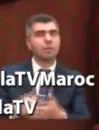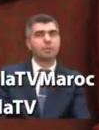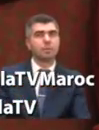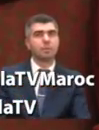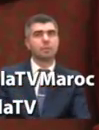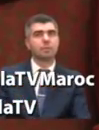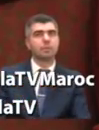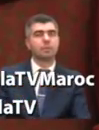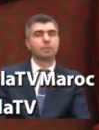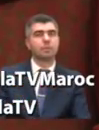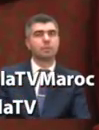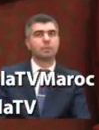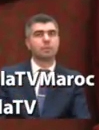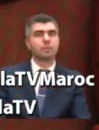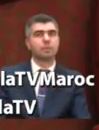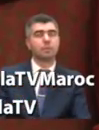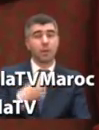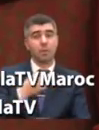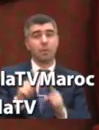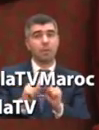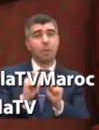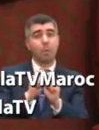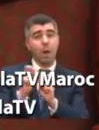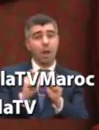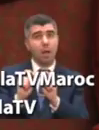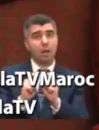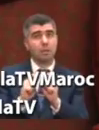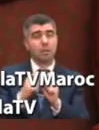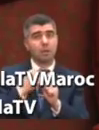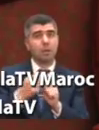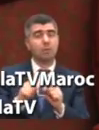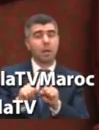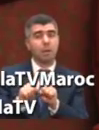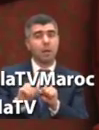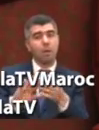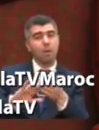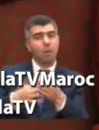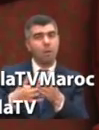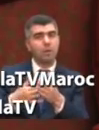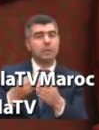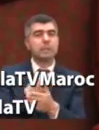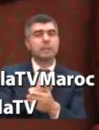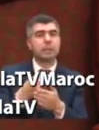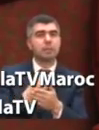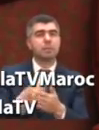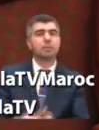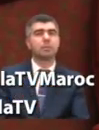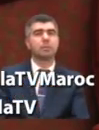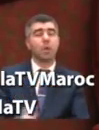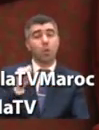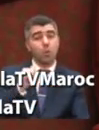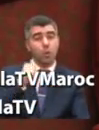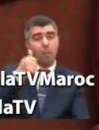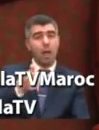اللي هو بطبيعه الحال لا اريد ان اناقش هذا القرار او القرار كذلك ديال المهني الصحه في القطاع الخاص. الغد ان شاء الله عندي اجتماع